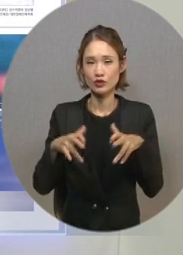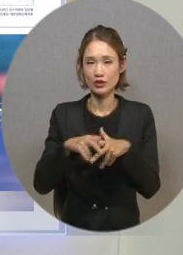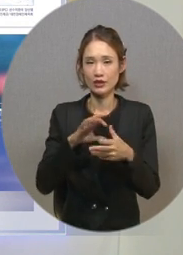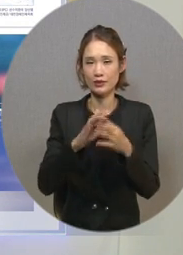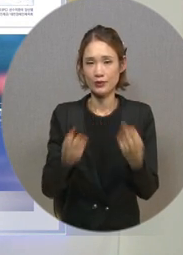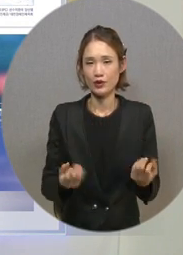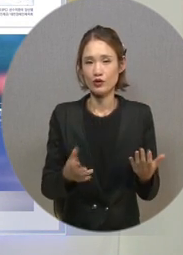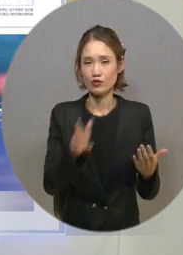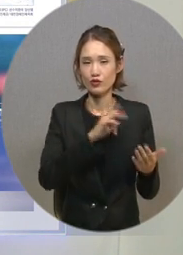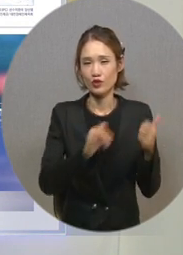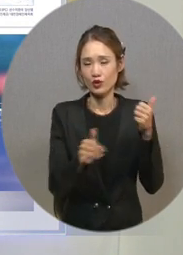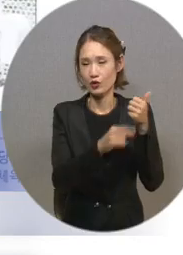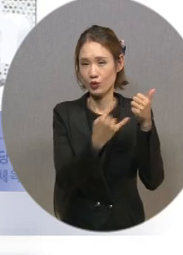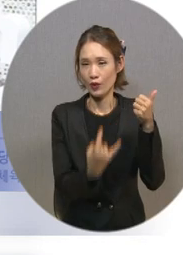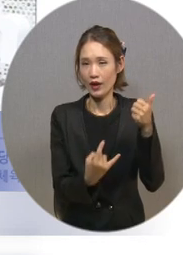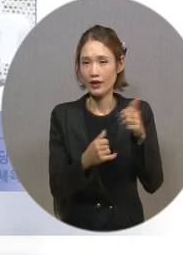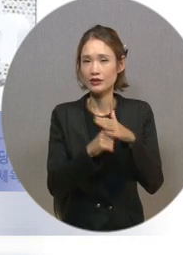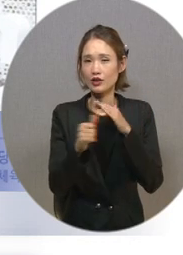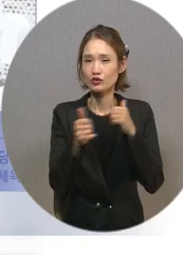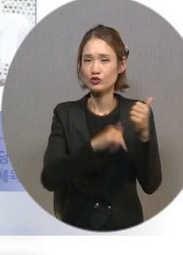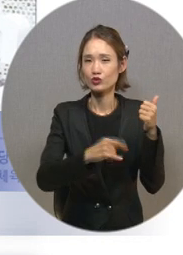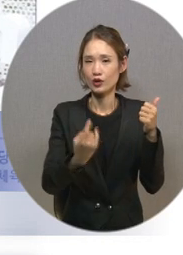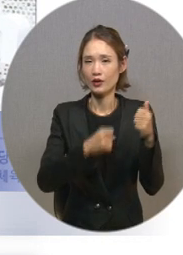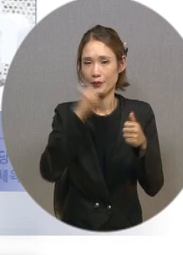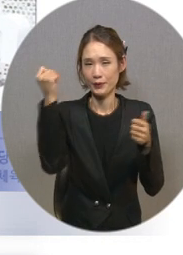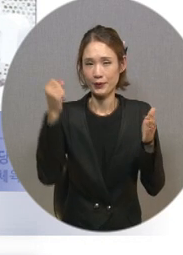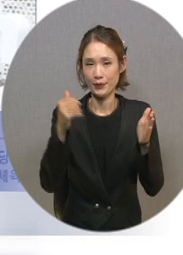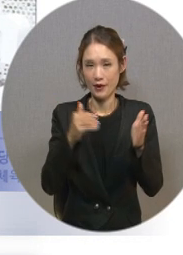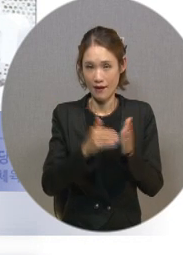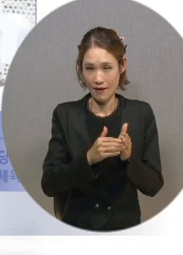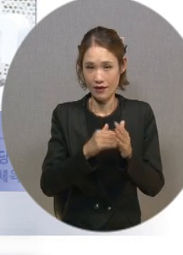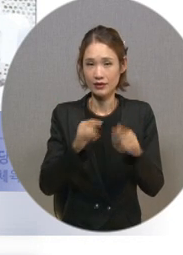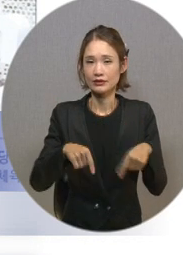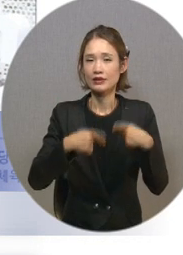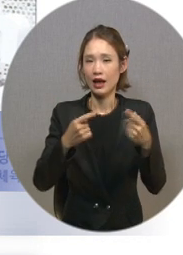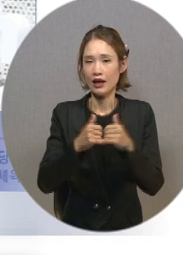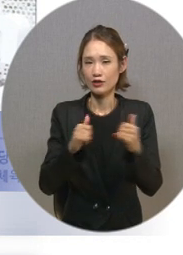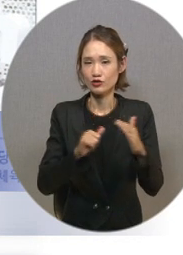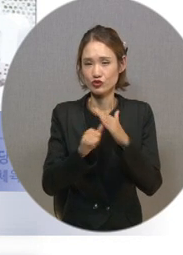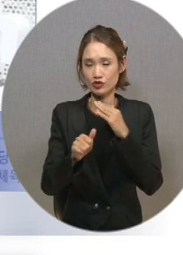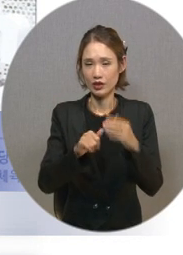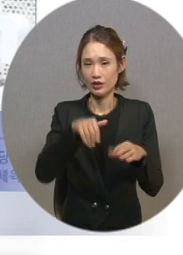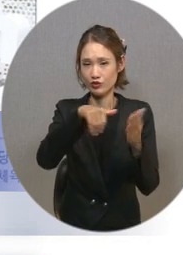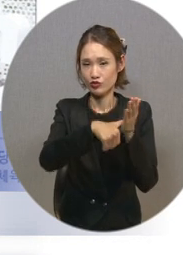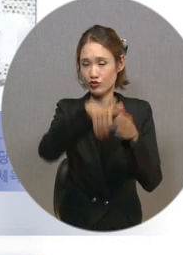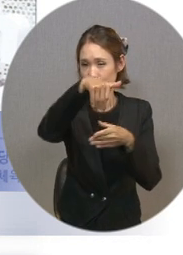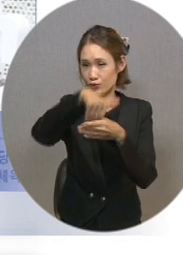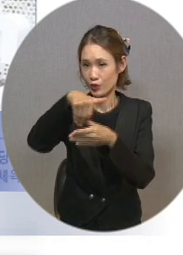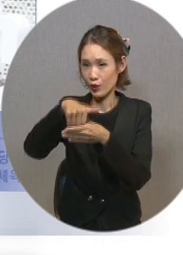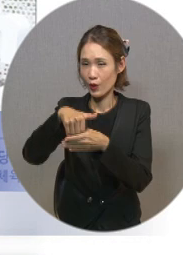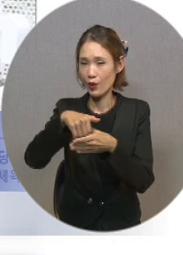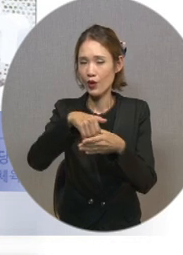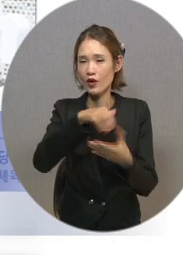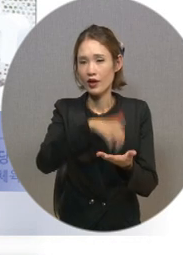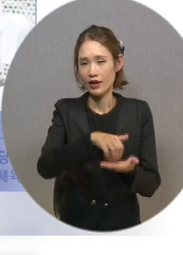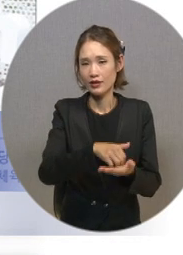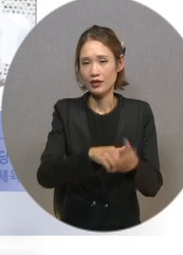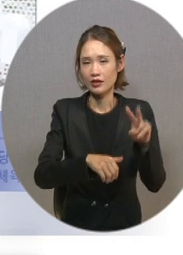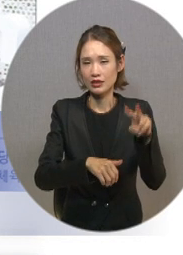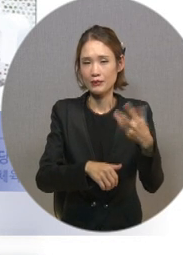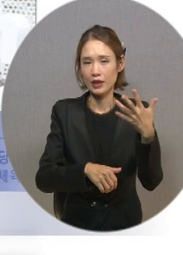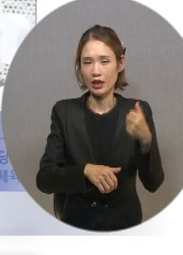선수위원으로 당선됐습니다 어 원유는 창가 선수를 대상으로 실시한 투표에서 총 22표를